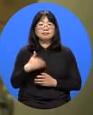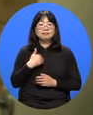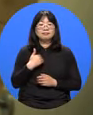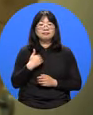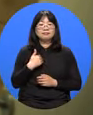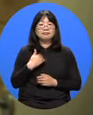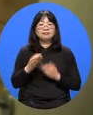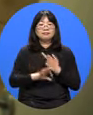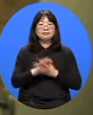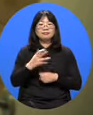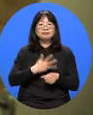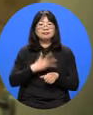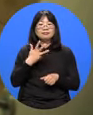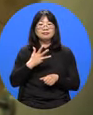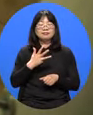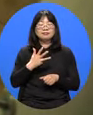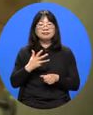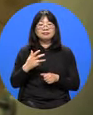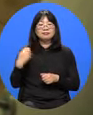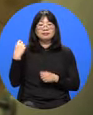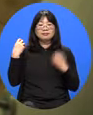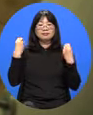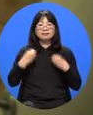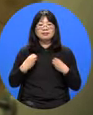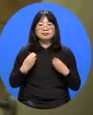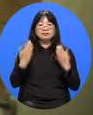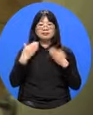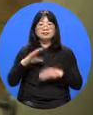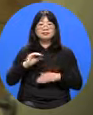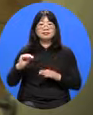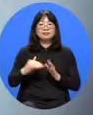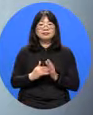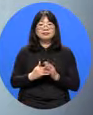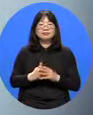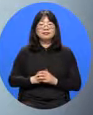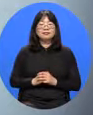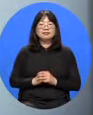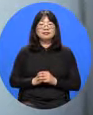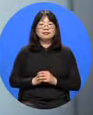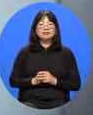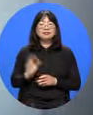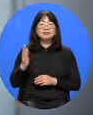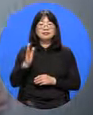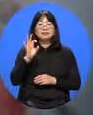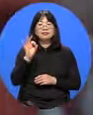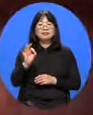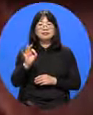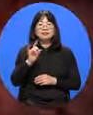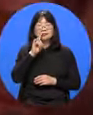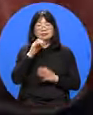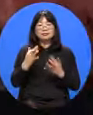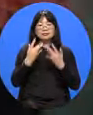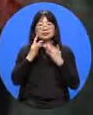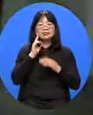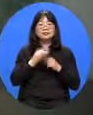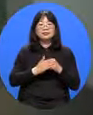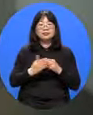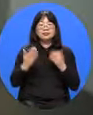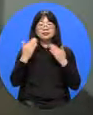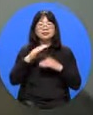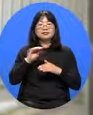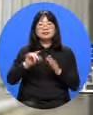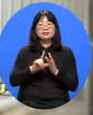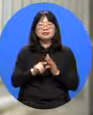저는 아침 8시쯤 가방을 메고 학교를 갑니다. 요즘은 미세먼지가 심해서 학교 갈